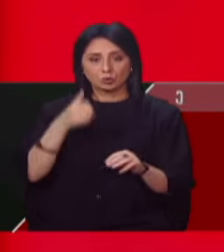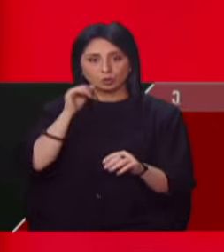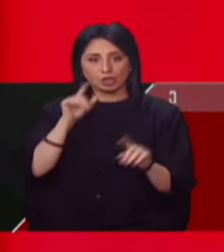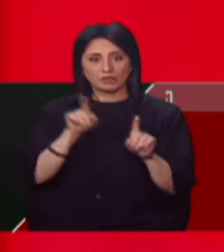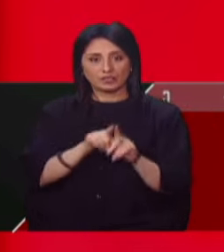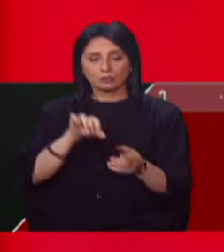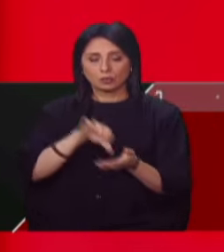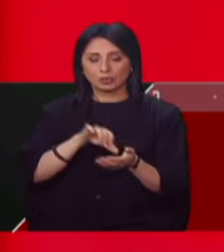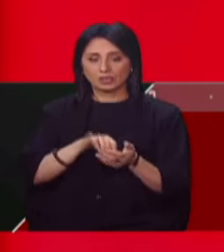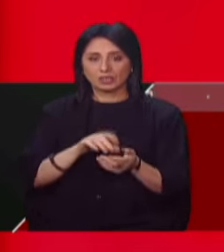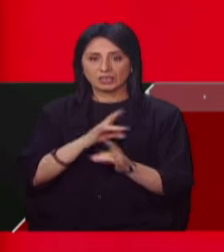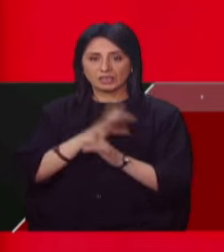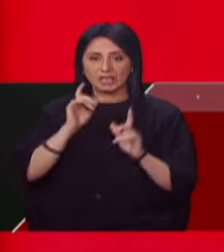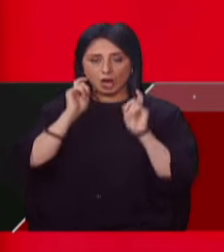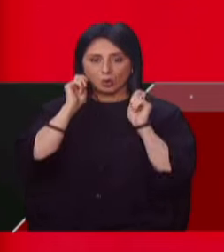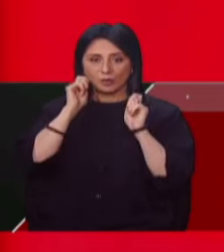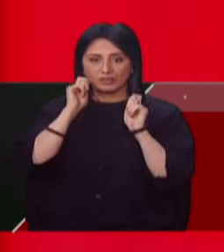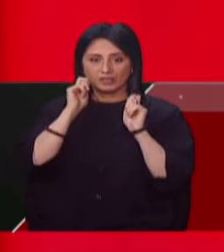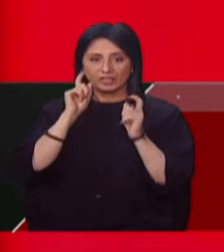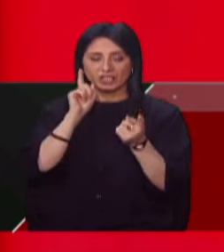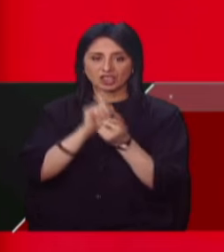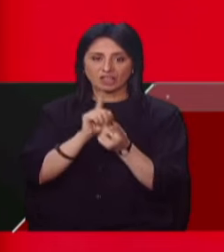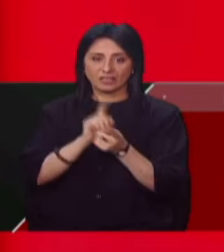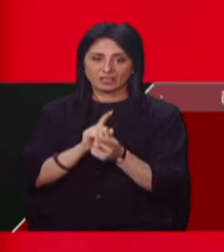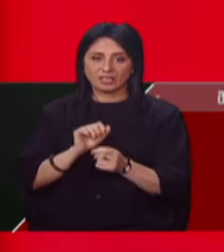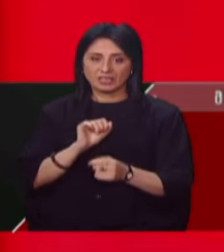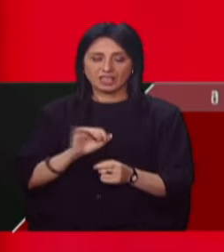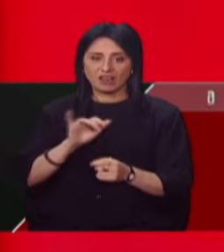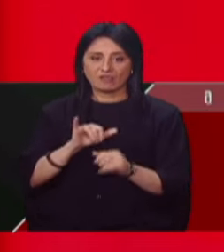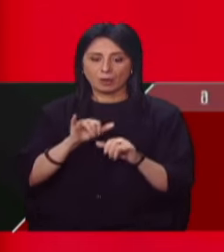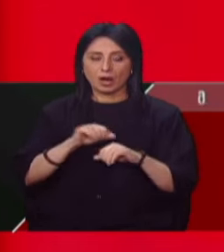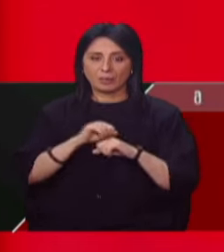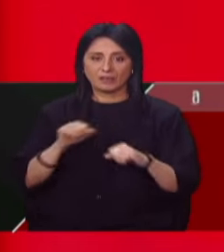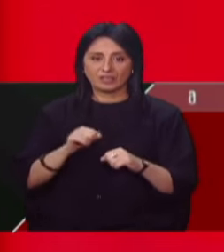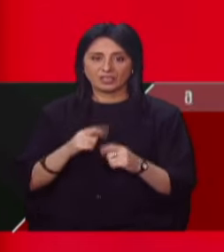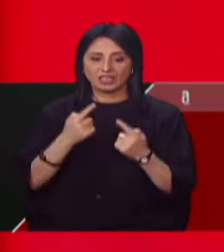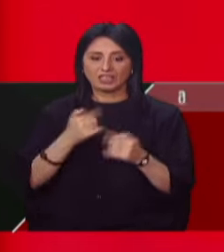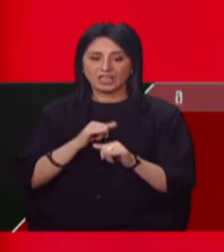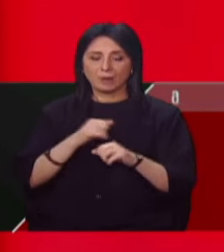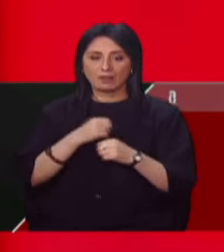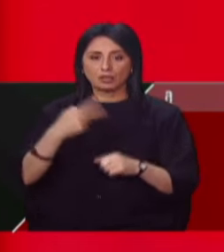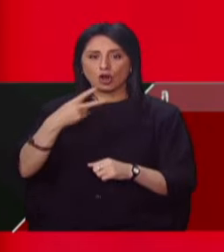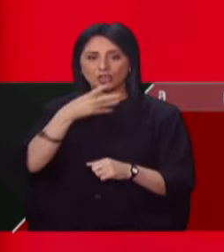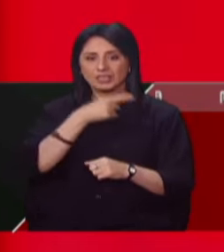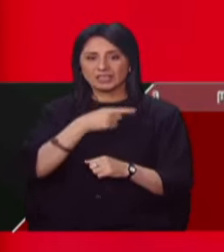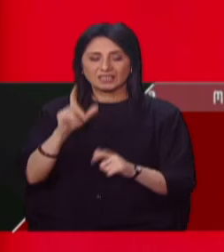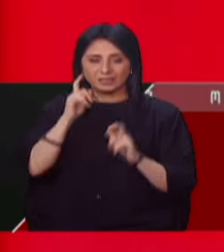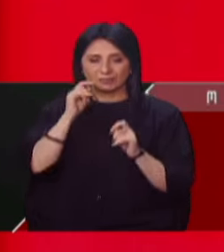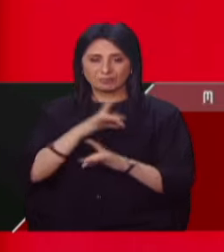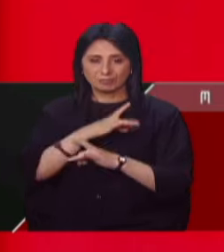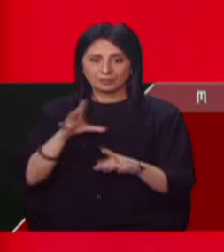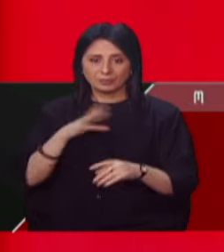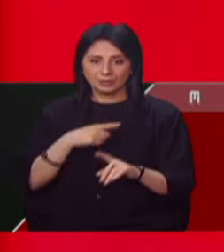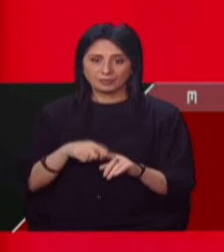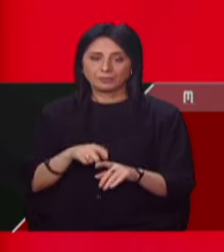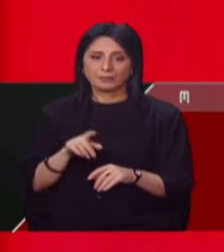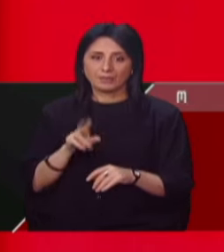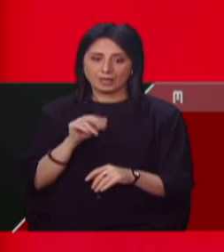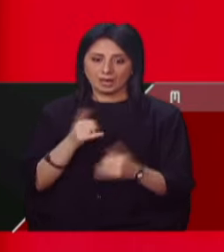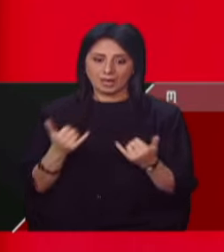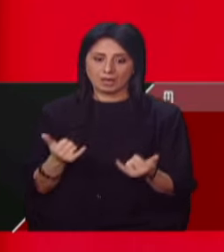ასევე მონაწილეობდა საიუბილეო შეხვედრაში ევროკავშირის გაფართოების, დიდი გაფართოების 20 წლის აღნიშვნასთან დაკავშირებით